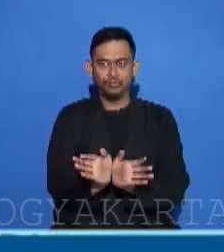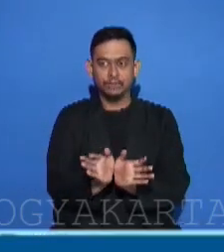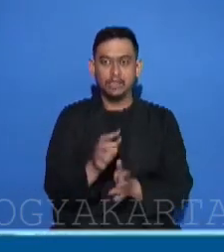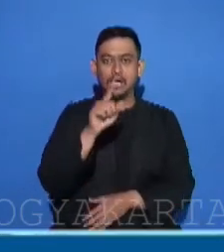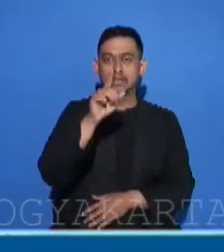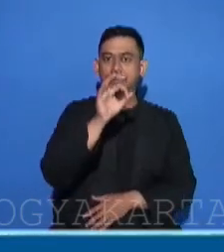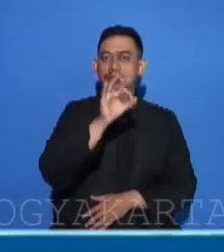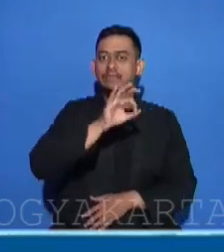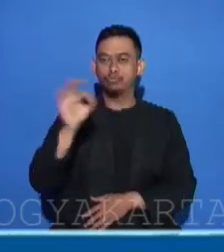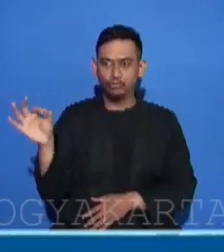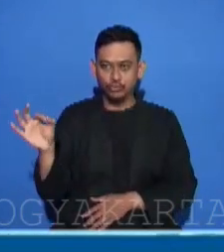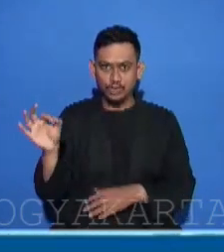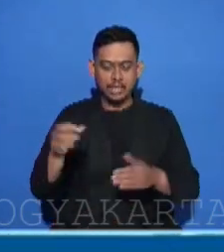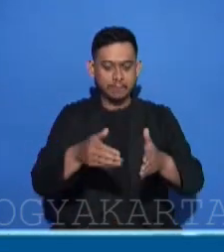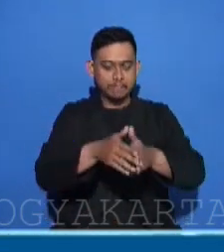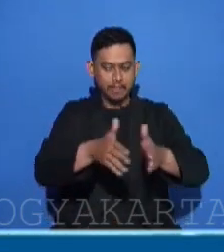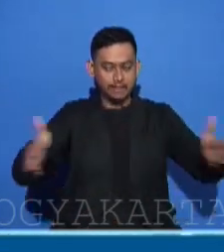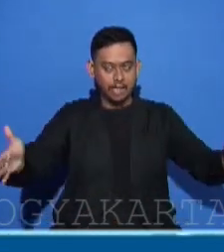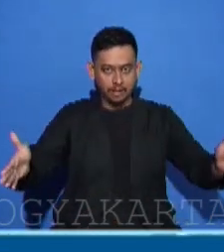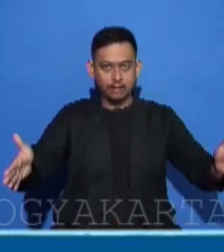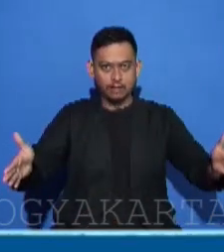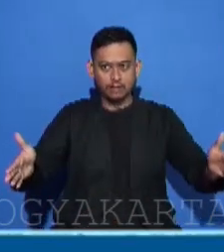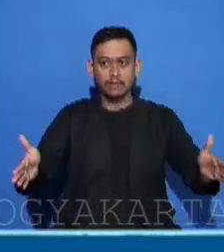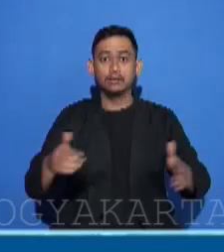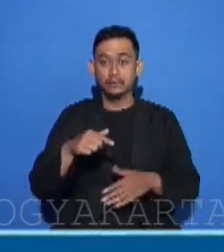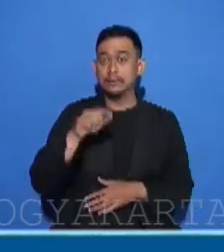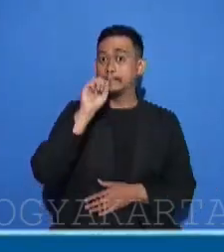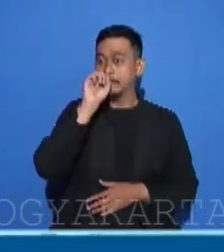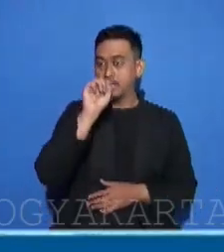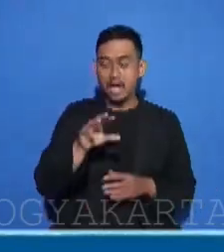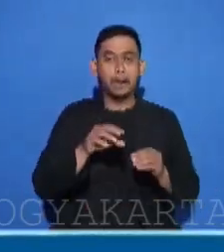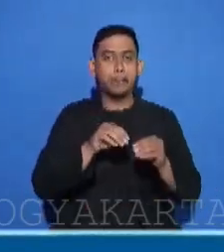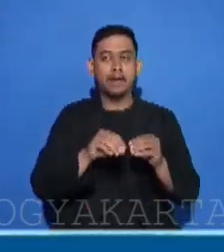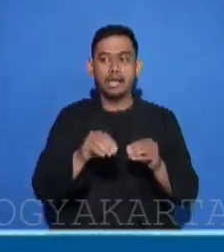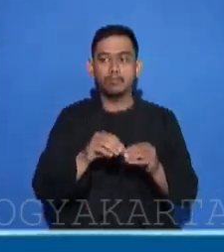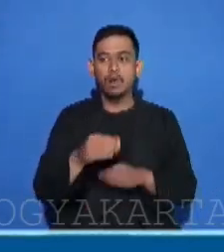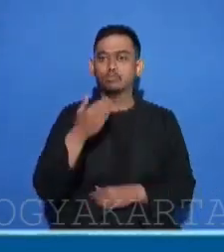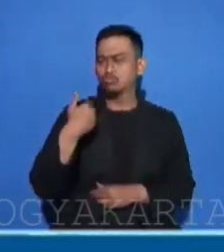kadang Tani mrate pilih tanaman soto ingkang dipun tanem ing laladan kemalangan